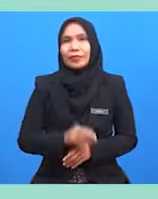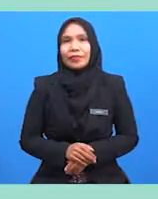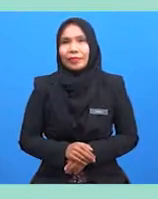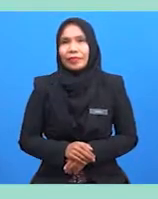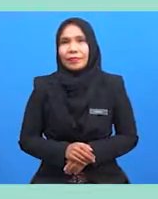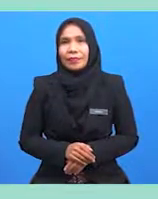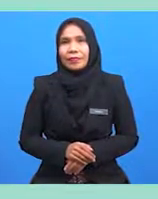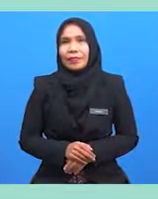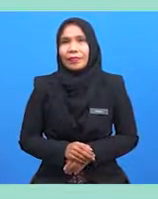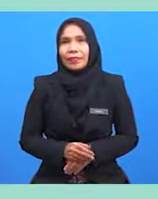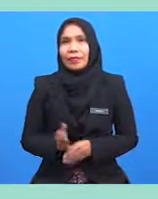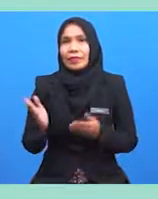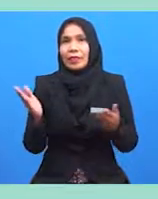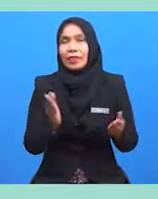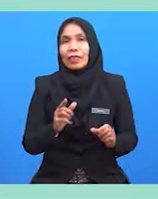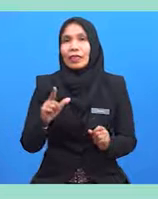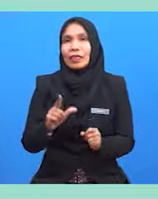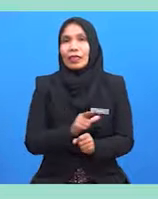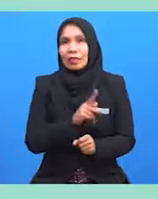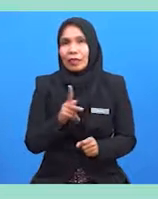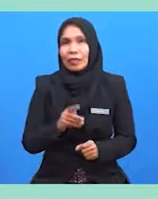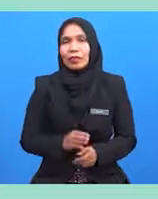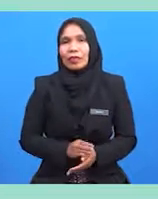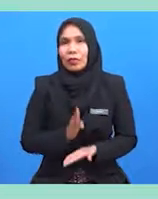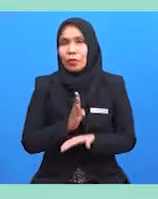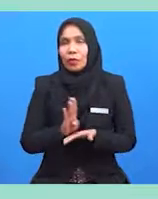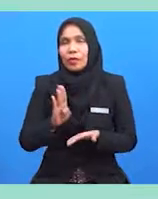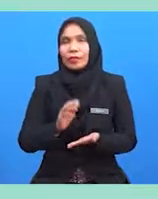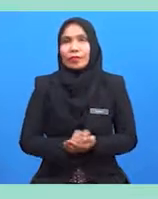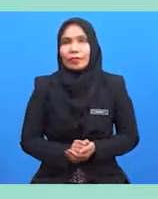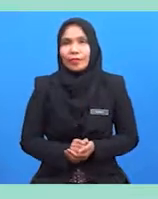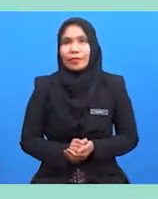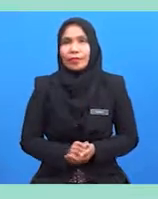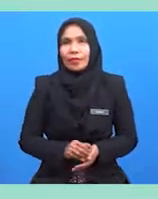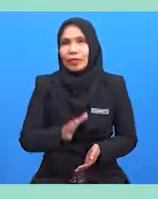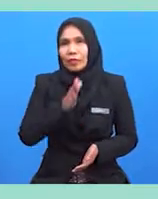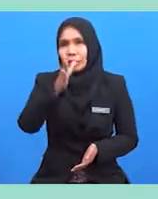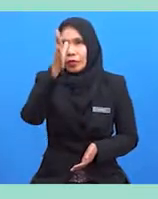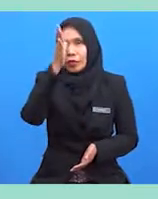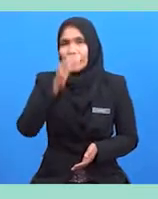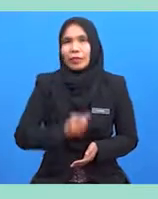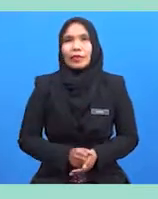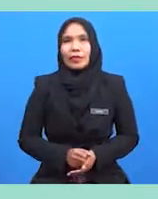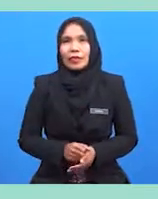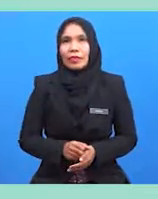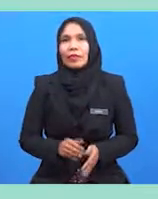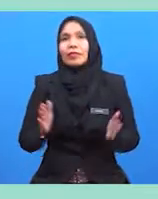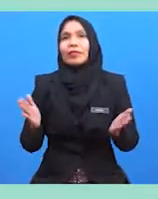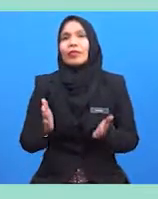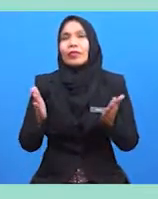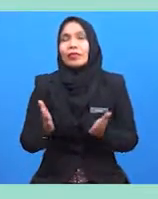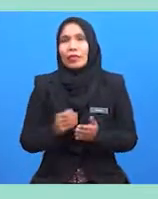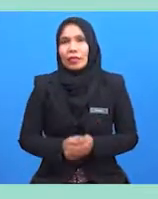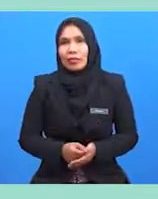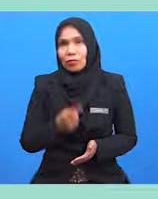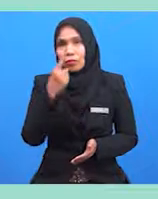Sila lengkapkan borang pendaftaran tersebut. Ibu bapa dan penonton lain juga digalakkan mendaftar